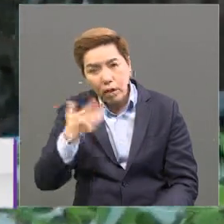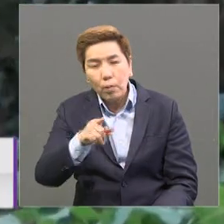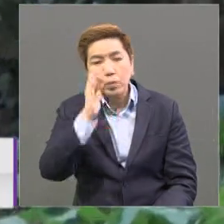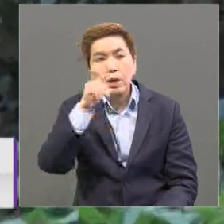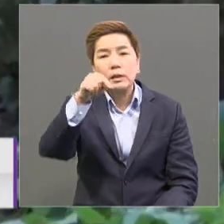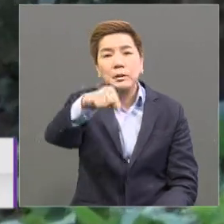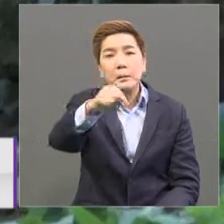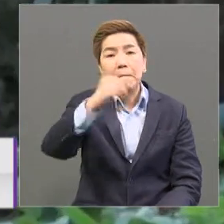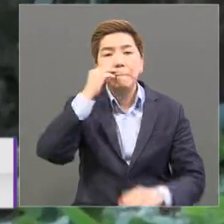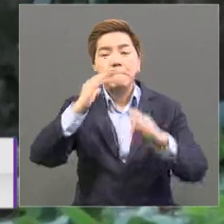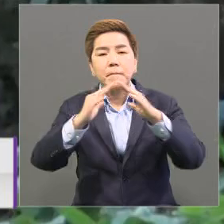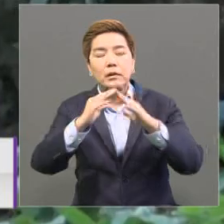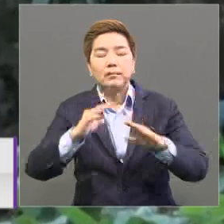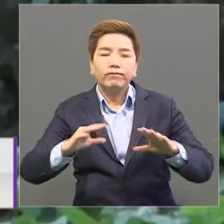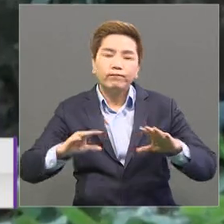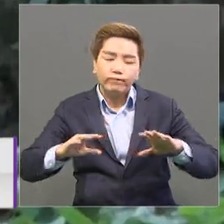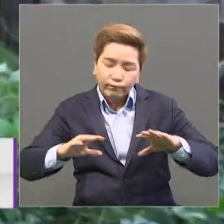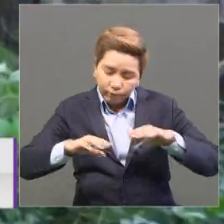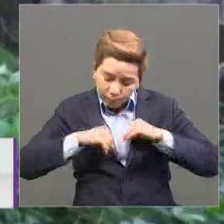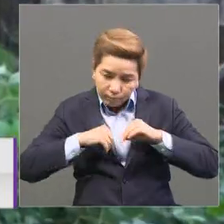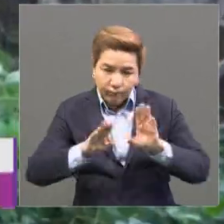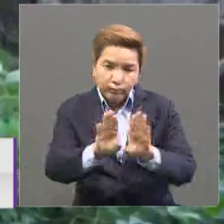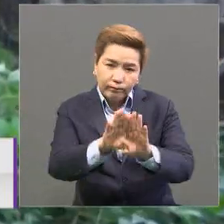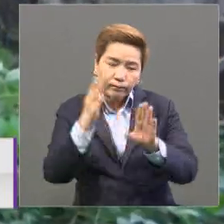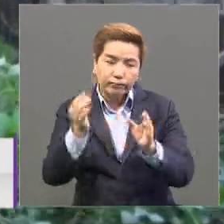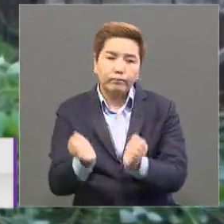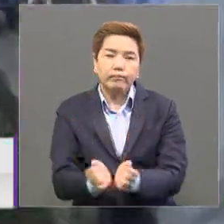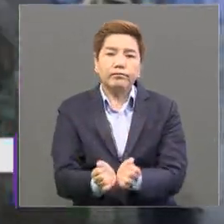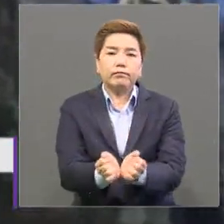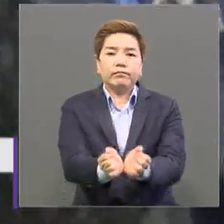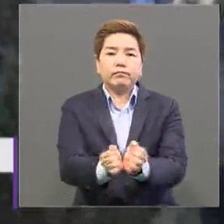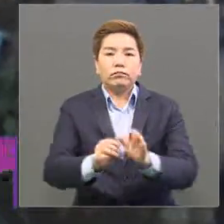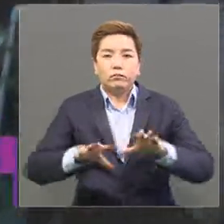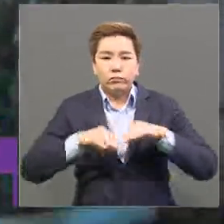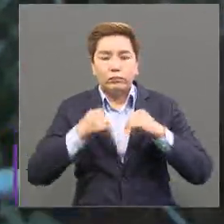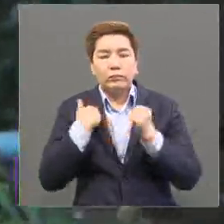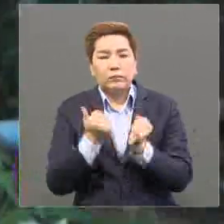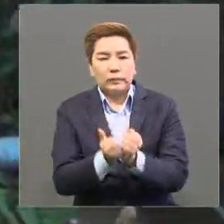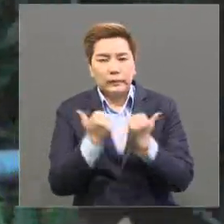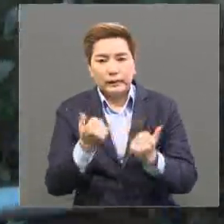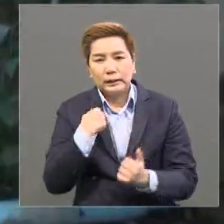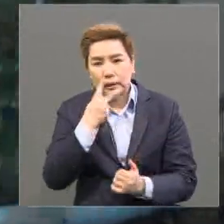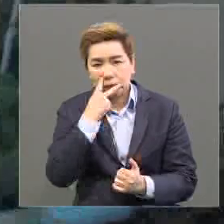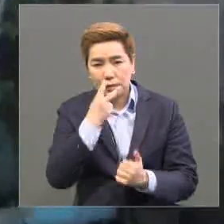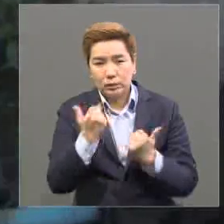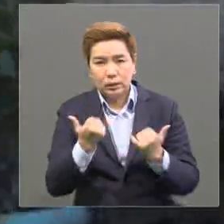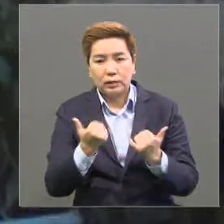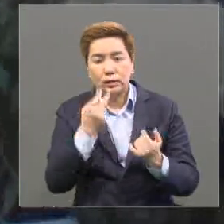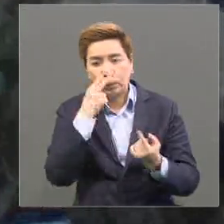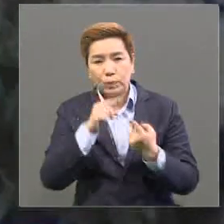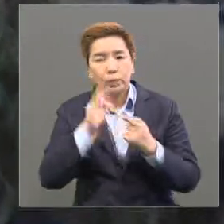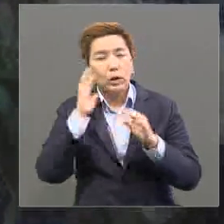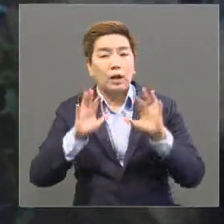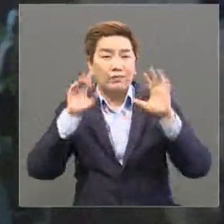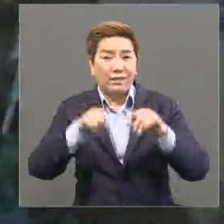นายโอมหรือว่านายทวัชชัยก็ได้ยินยอมเปิดประตูให้ความร่วมมือกับเจ้าหน้าที่แล้วก็ยอมจำนนแต่โดยดีสำหรับ